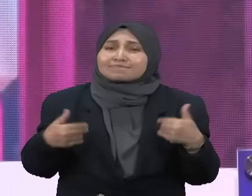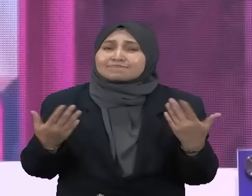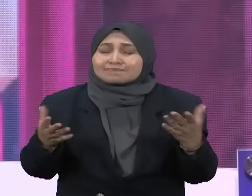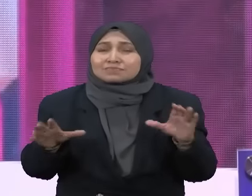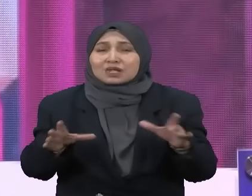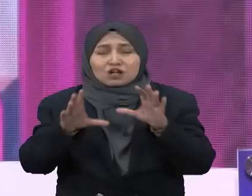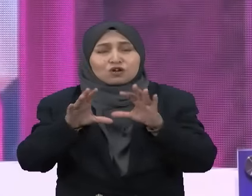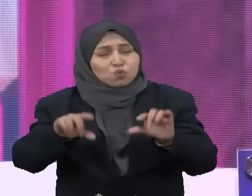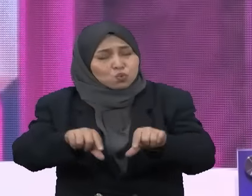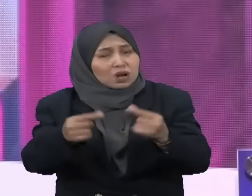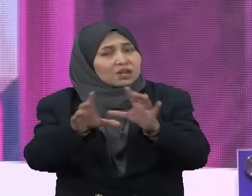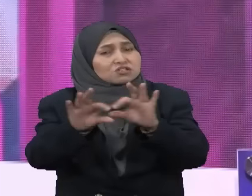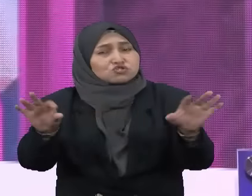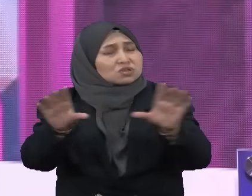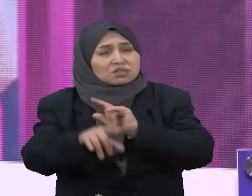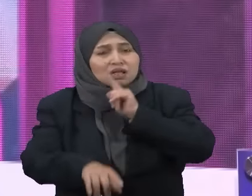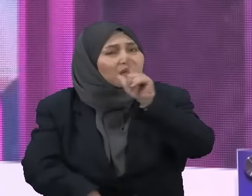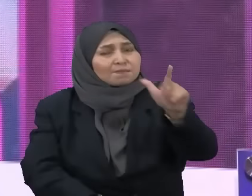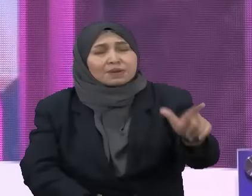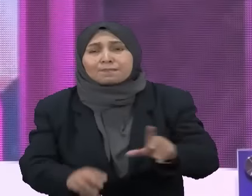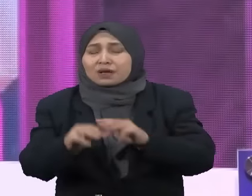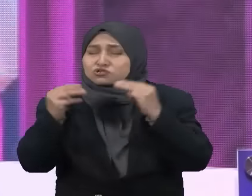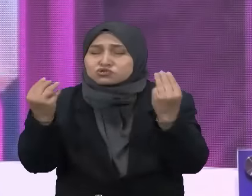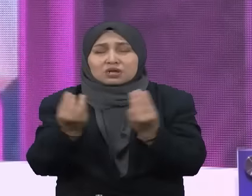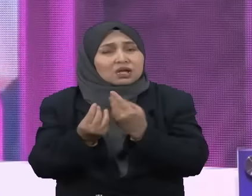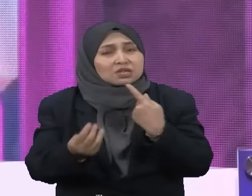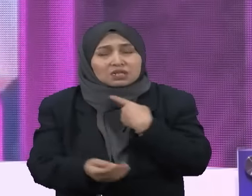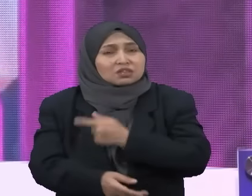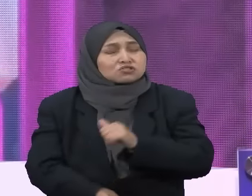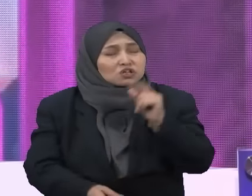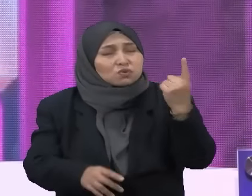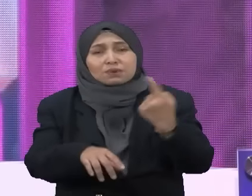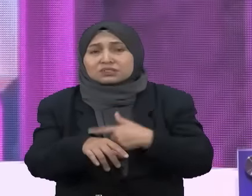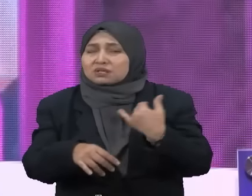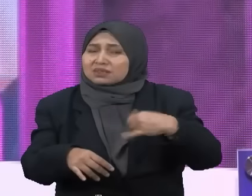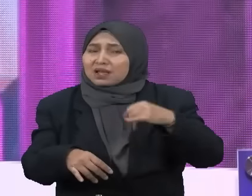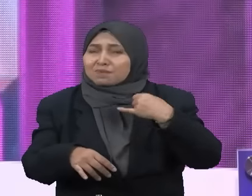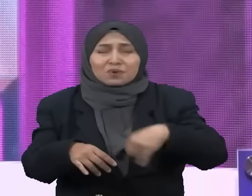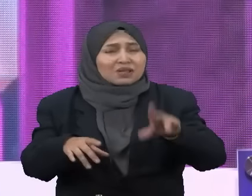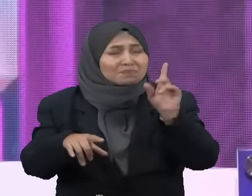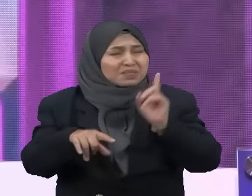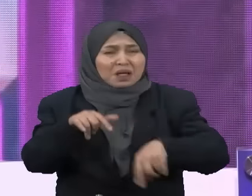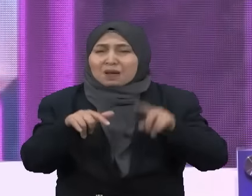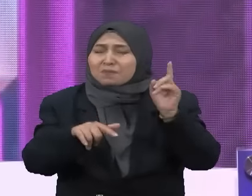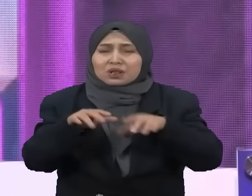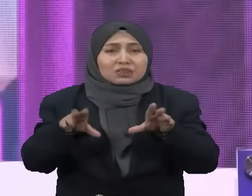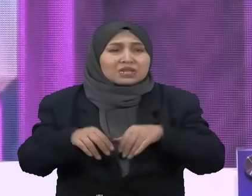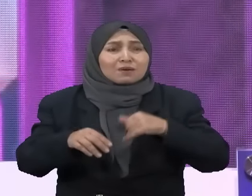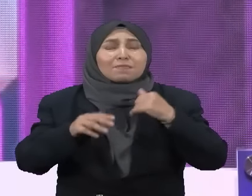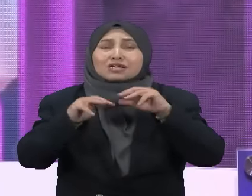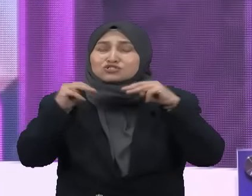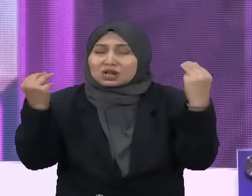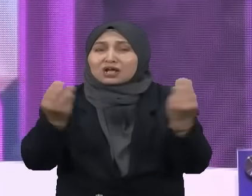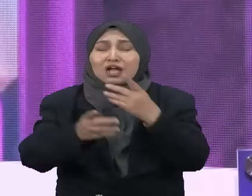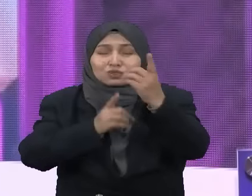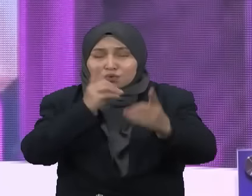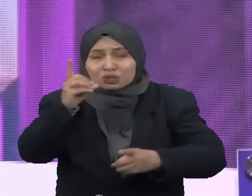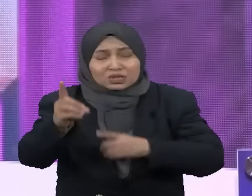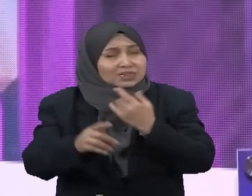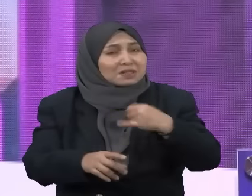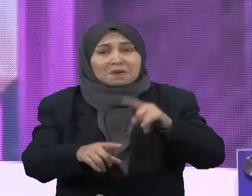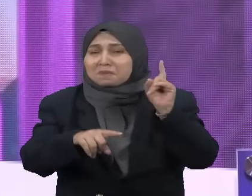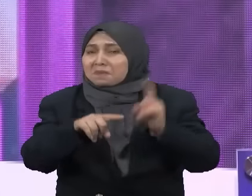cerita lama dah rasa. Kan, masyarakat kita pun pada satu-satu masa tak boleh terima benda-benda macam ni. Masyarakat dunia pun sebenarnya pada satu-satu masa tak